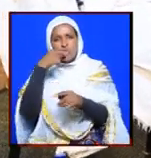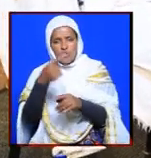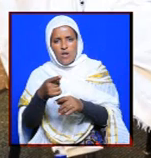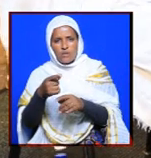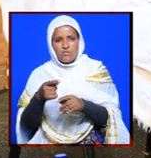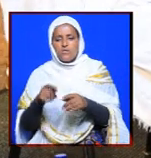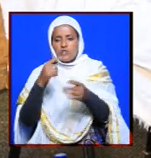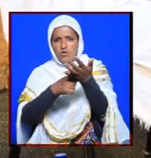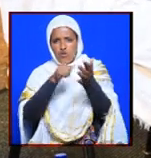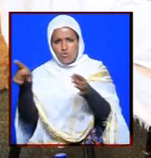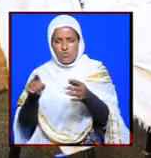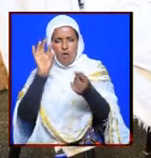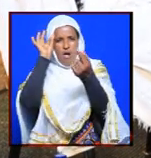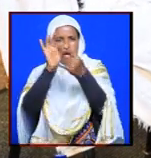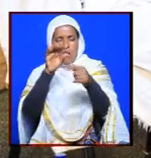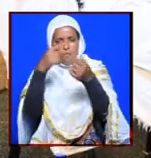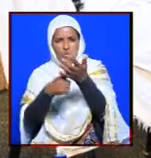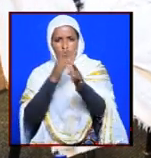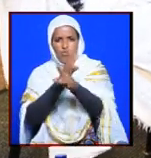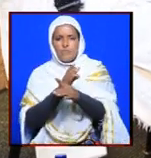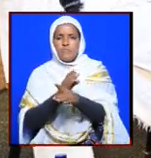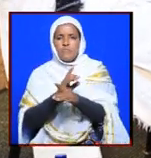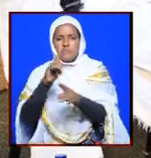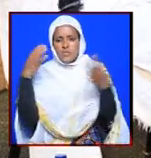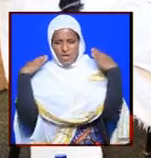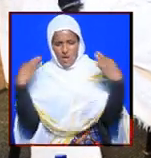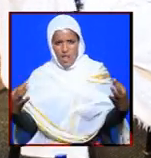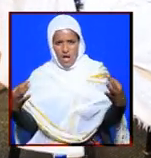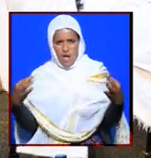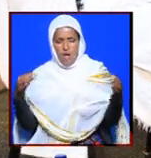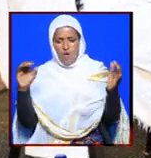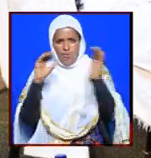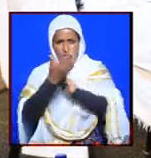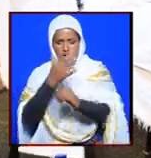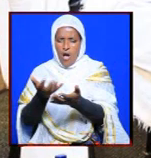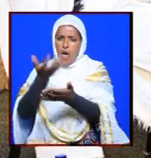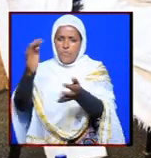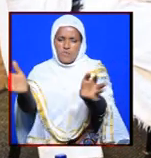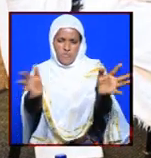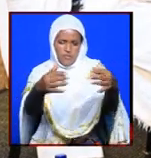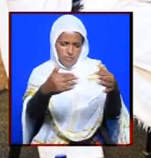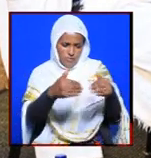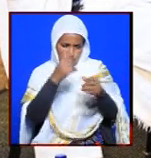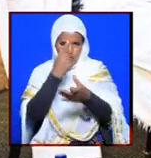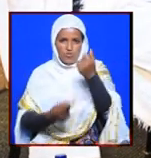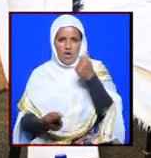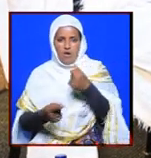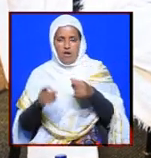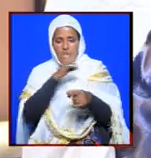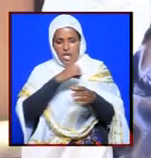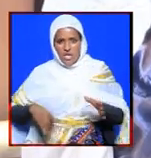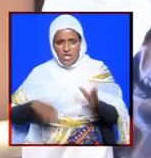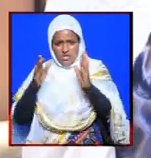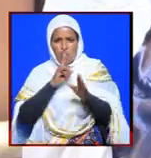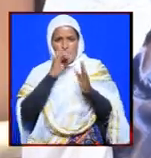ይሉታል? የፕሮቴስታንቲዝም ጎል እና ስብከት ሄልዝ ኤንድ ዌልዝ ነው ይላል። ጤና መሆንና ሀብት ማካበት። ክርስትና ደግሞ